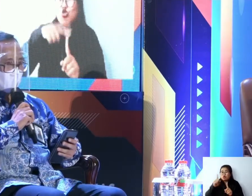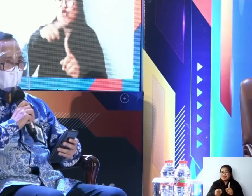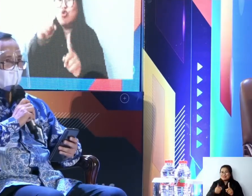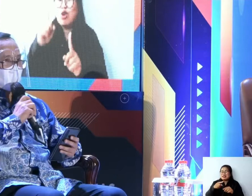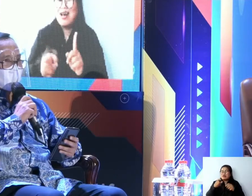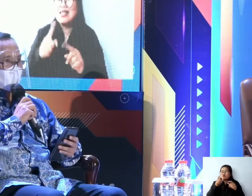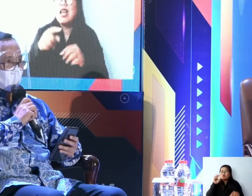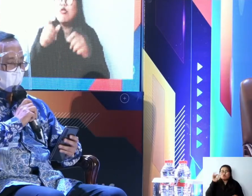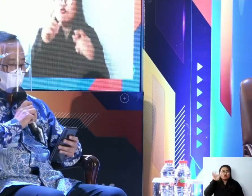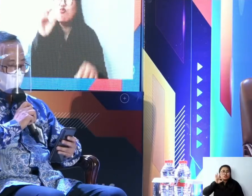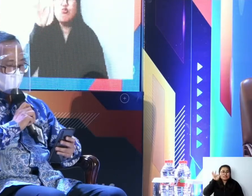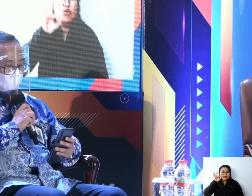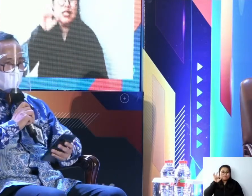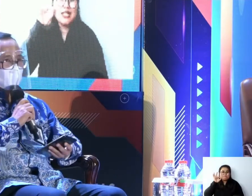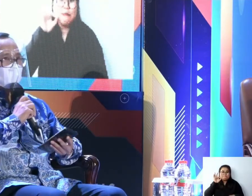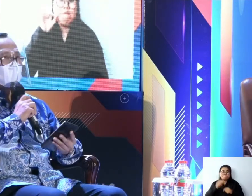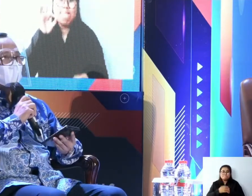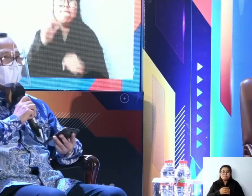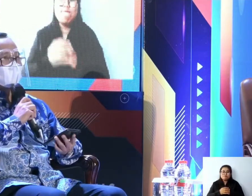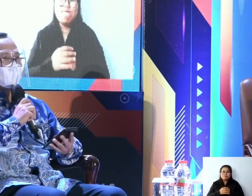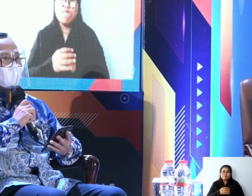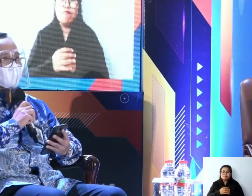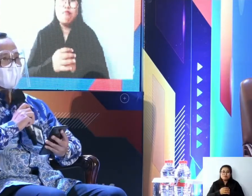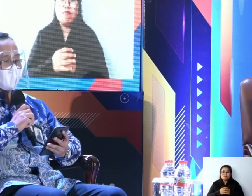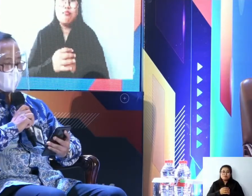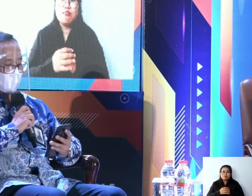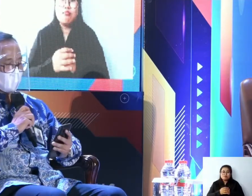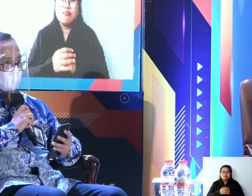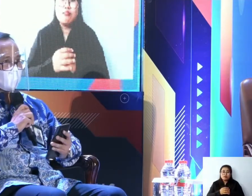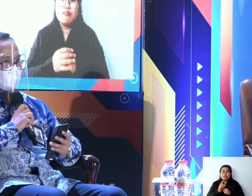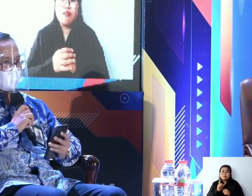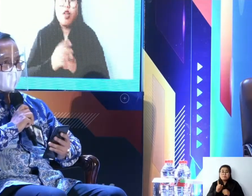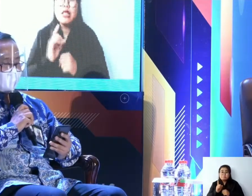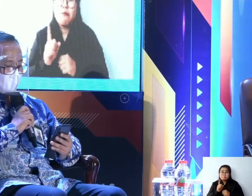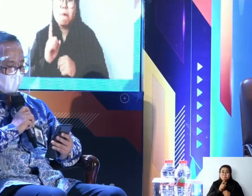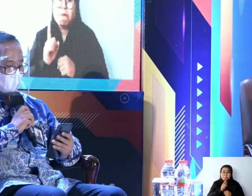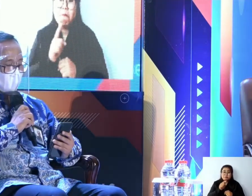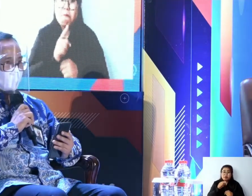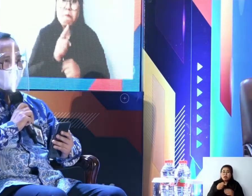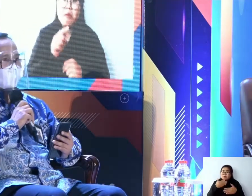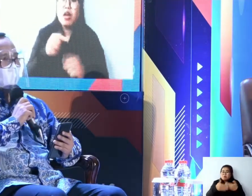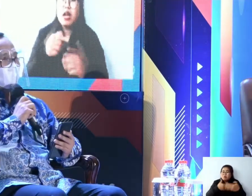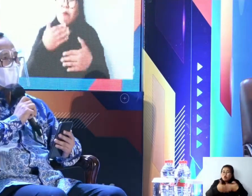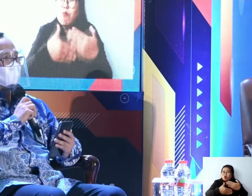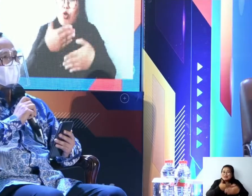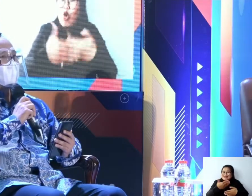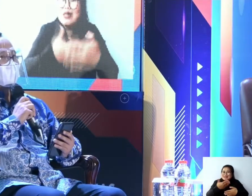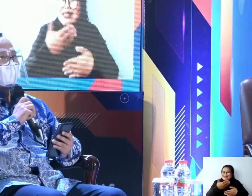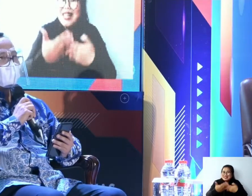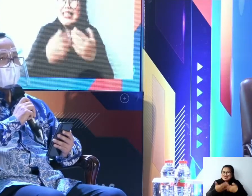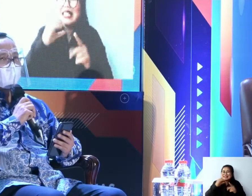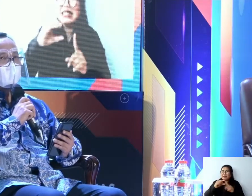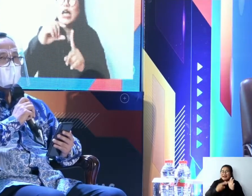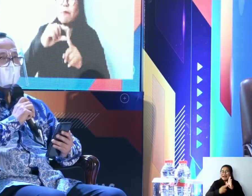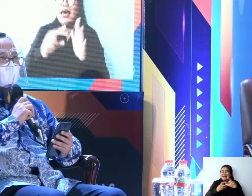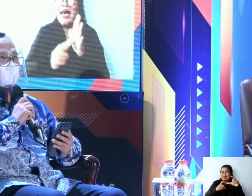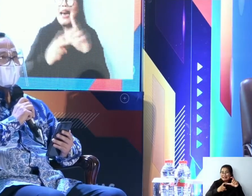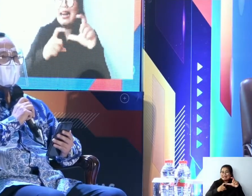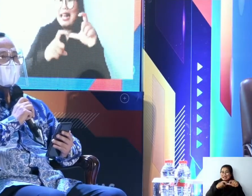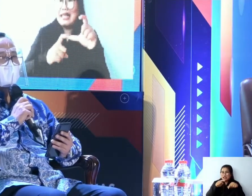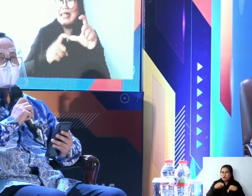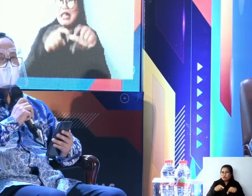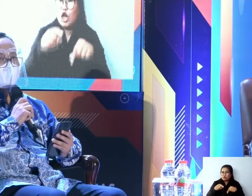Oleh karena itu proses pengadaan CPNS itu dilakukan